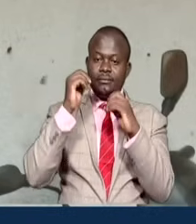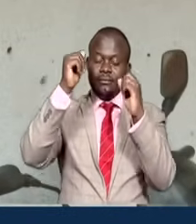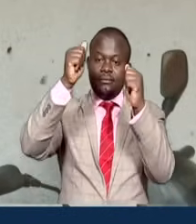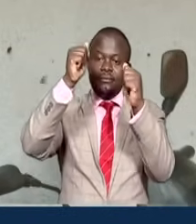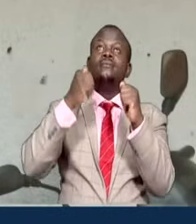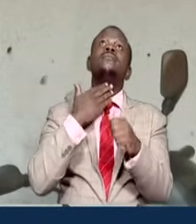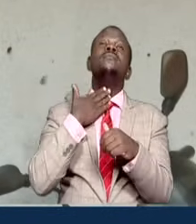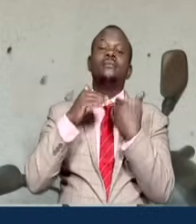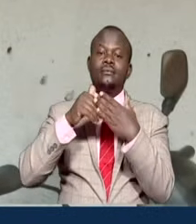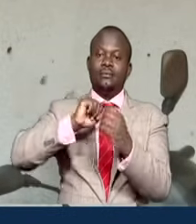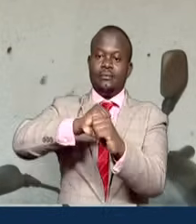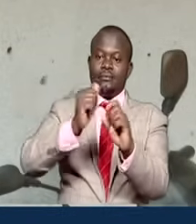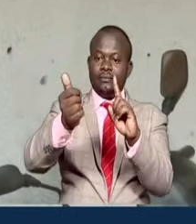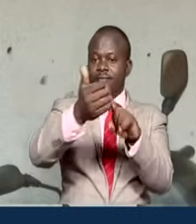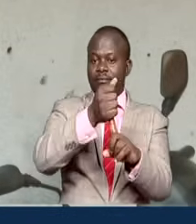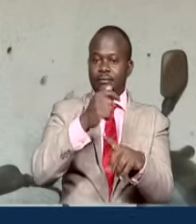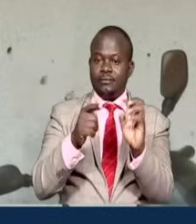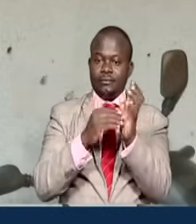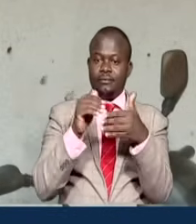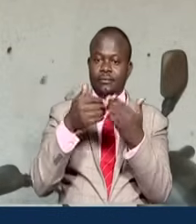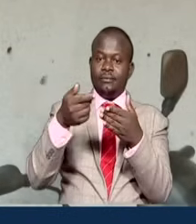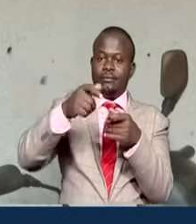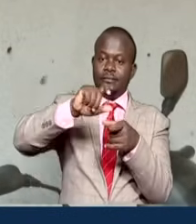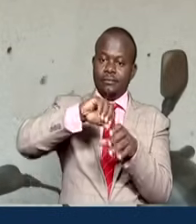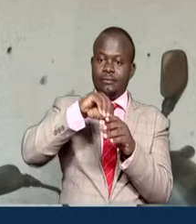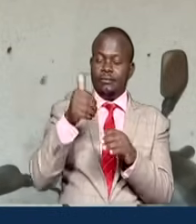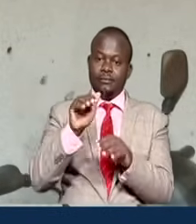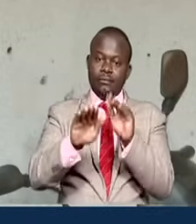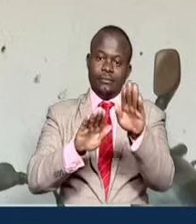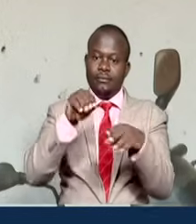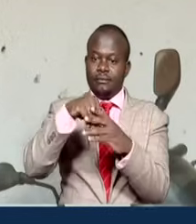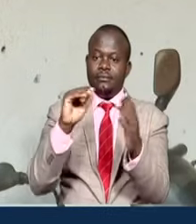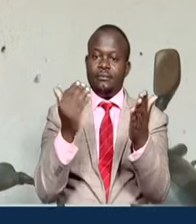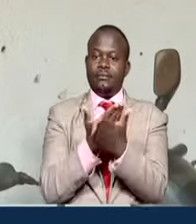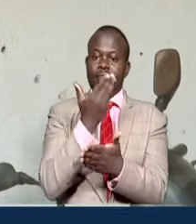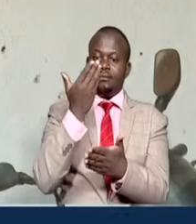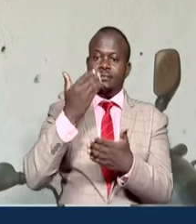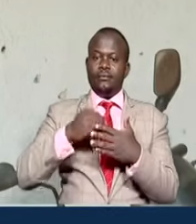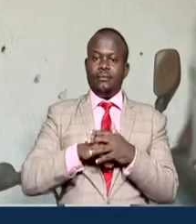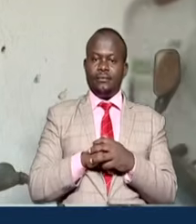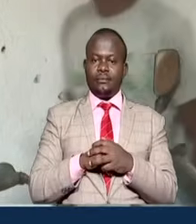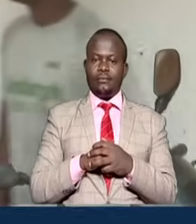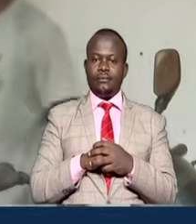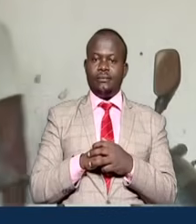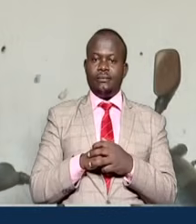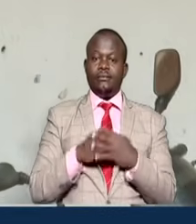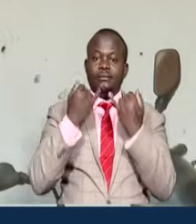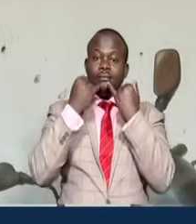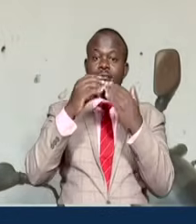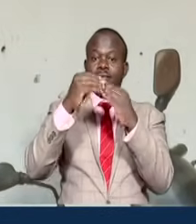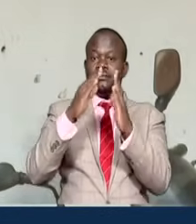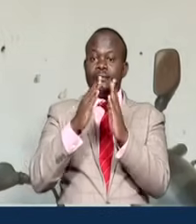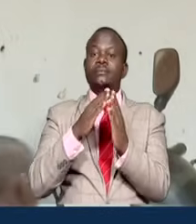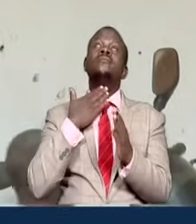wifuza gusigasira ibyagezweho ariko akongeraho indi ntambwe irimo ibishya. Ubuse mva nabwiye ba mudugudu ko nshaka ko